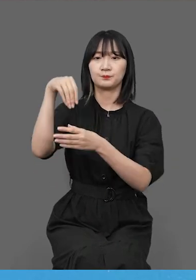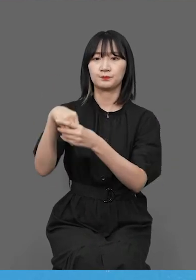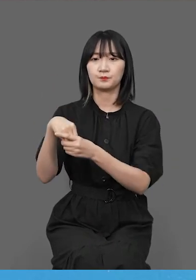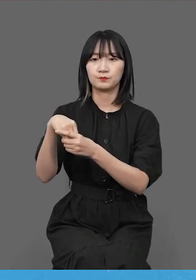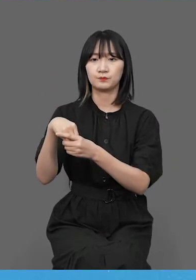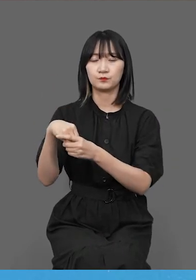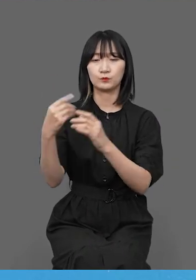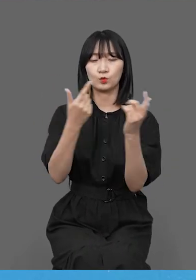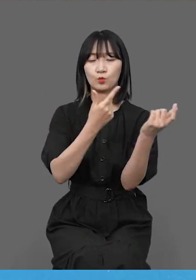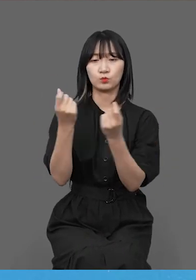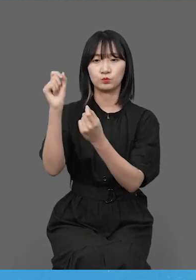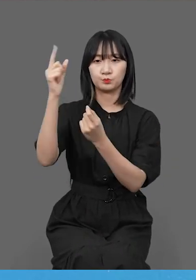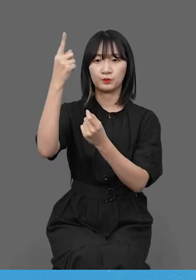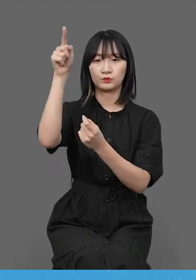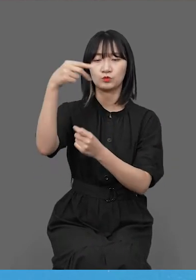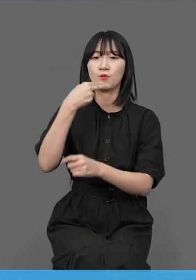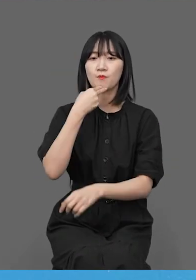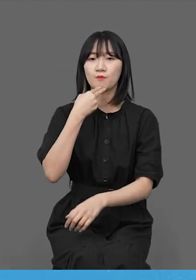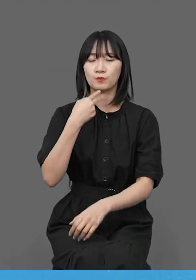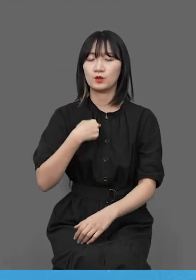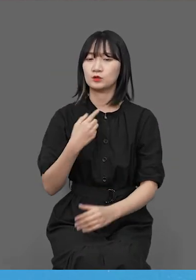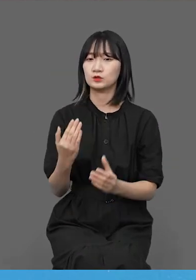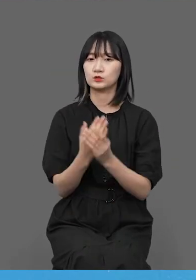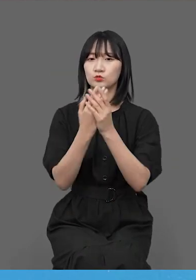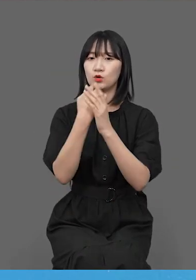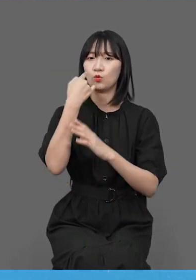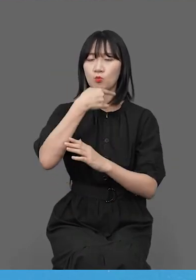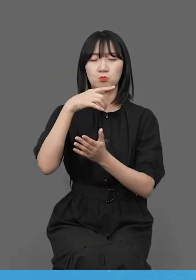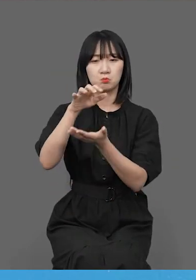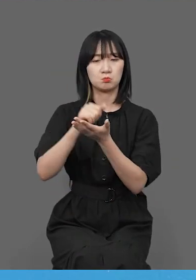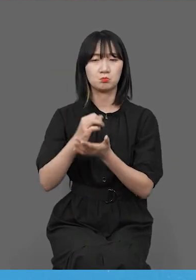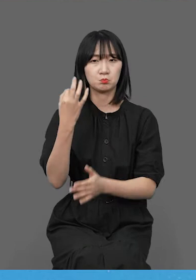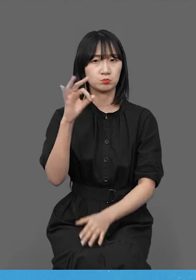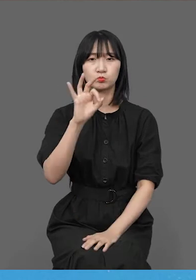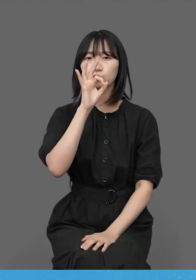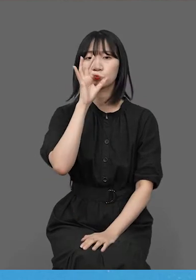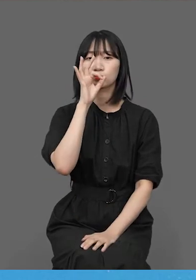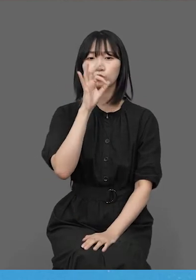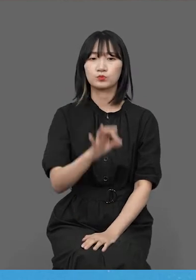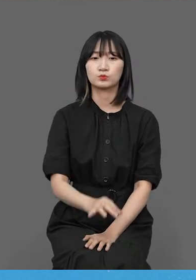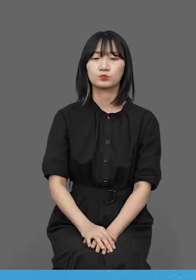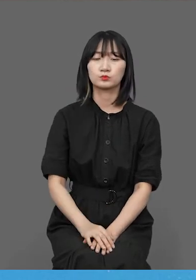공통조상 당연히 없다. 저는 진화를 받아들이지 않거든요.